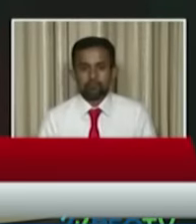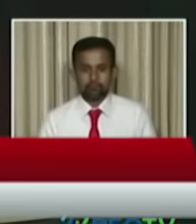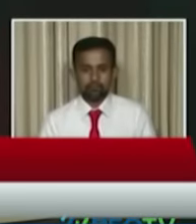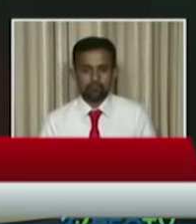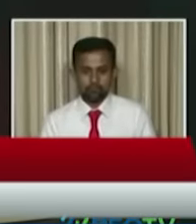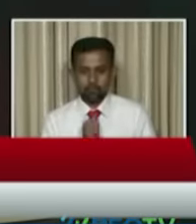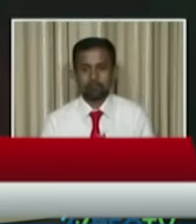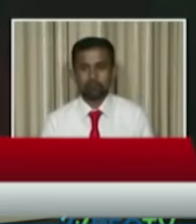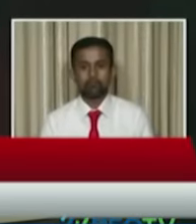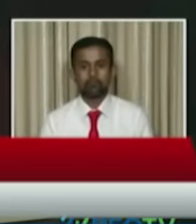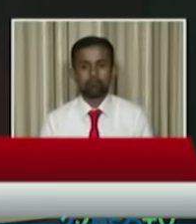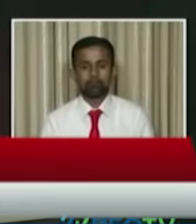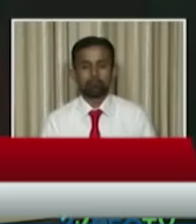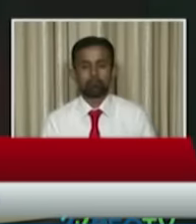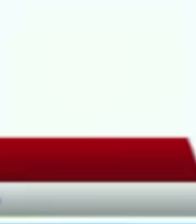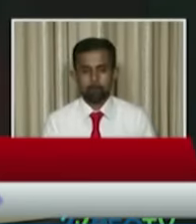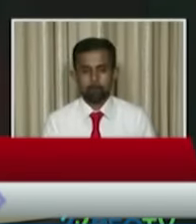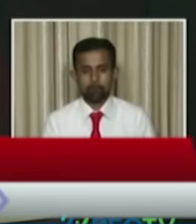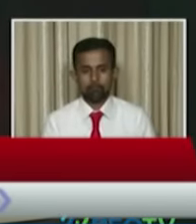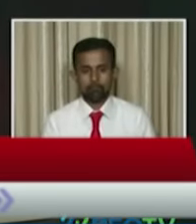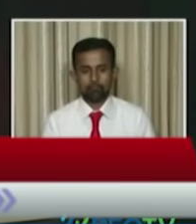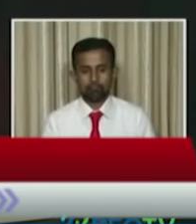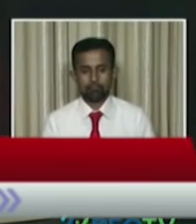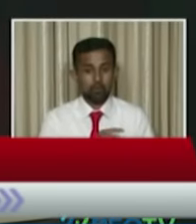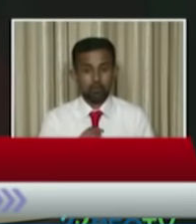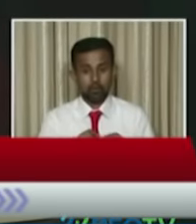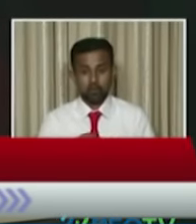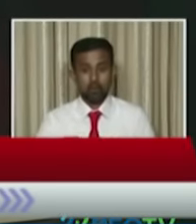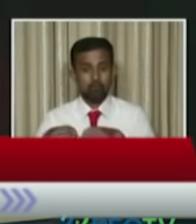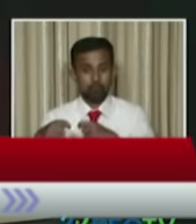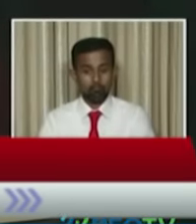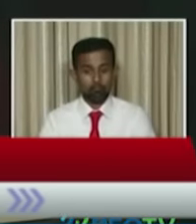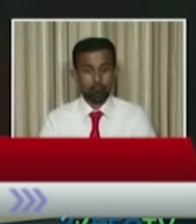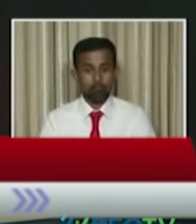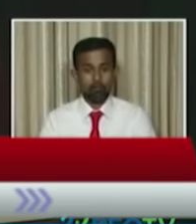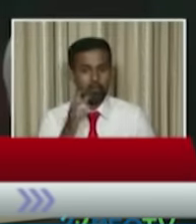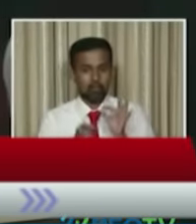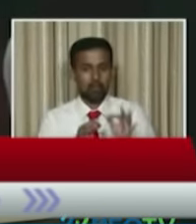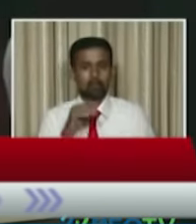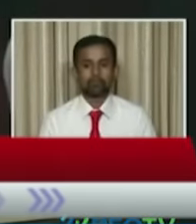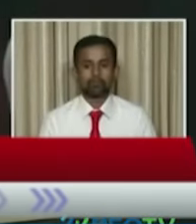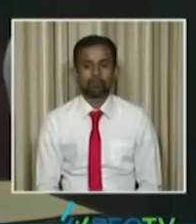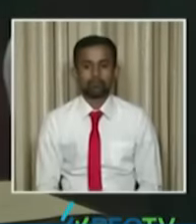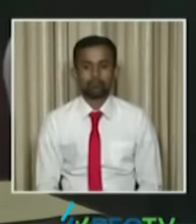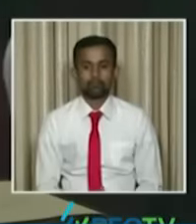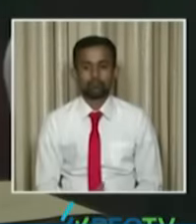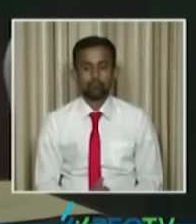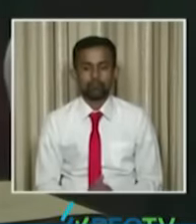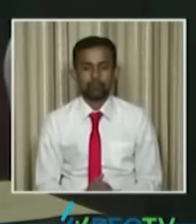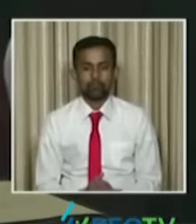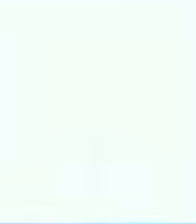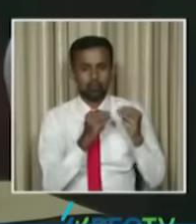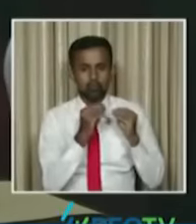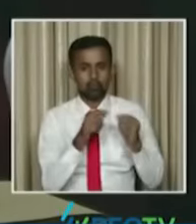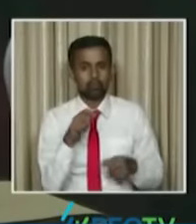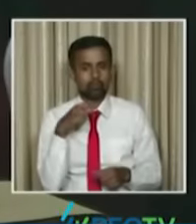අත්වශයෙන්ම මම සතුට වෙනවා ජනාධිපතිතුමා සමජීවී කතා ආශ්‍රිතව කතාව පටන් ගන්න ගැන. හැබැයි ව්‍යග්ගපජ්ජ